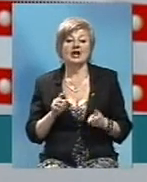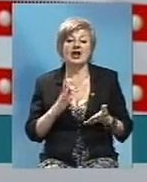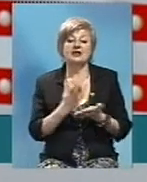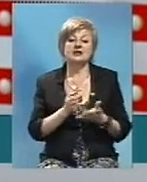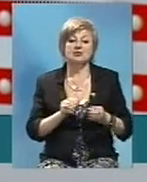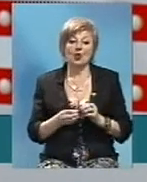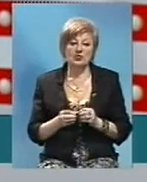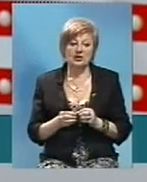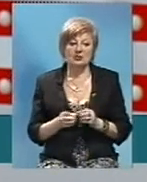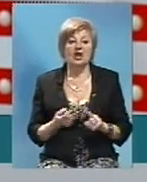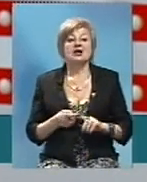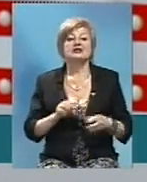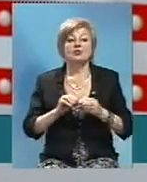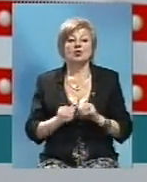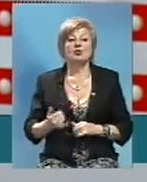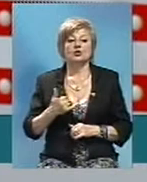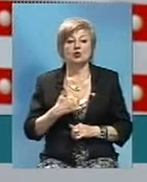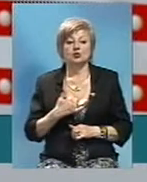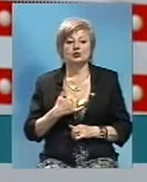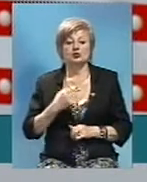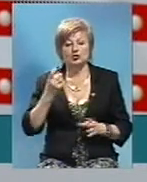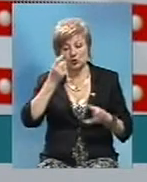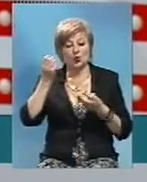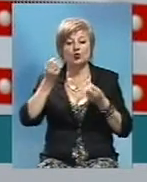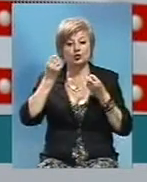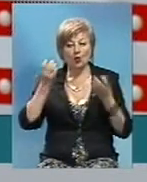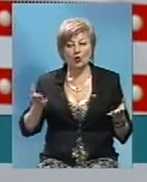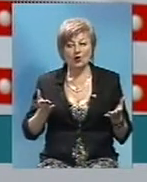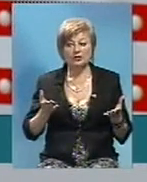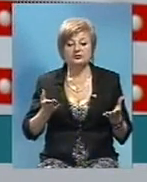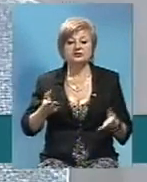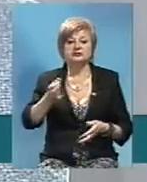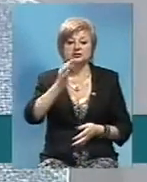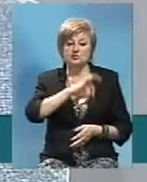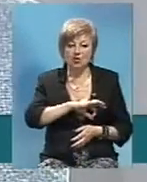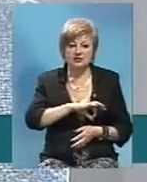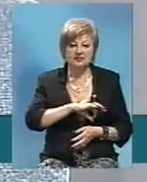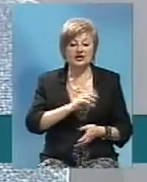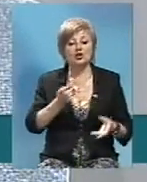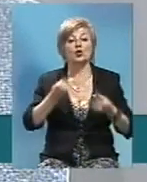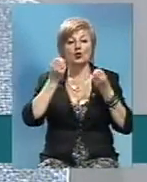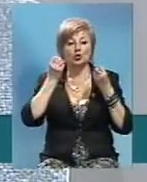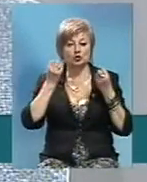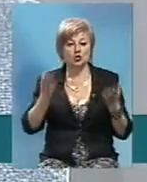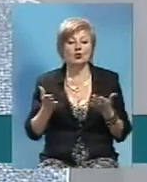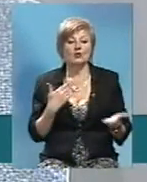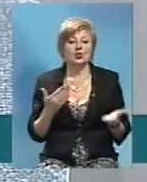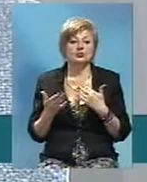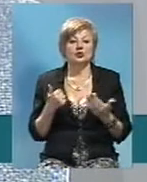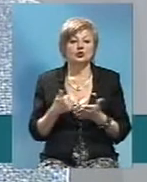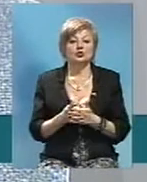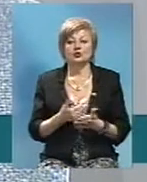проблема, то проблема у нас зараз із культурою споживання і взагалі із культурою відношенням до